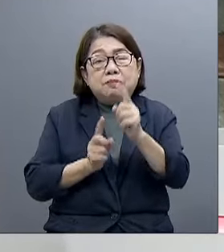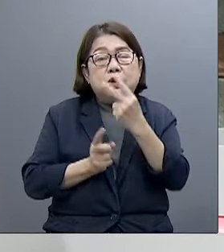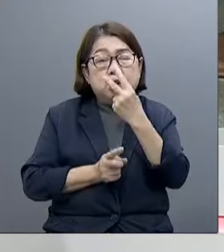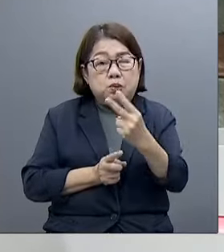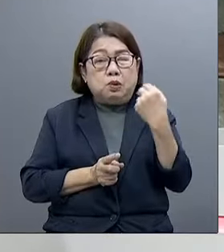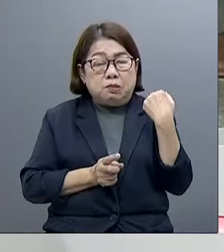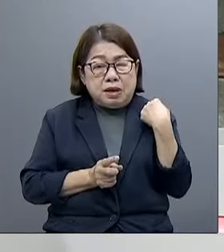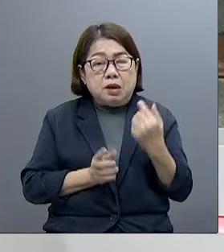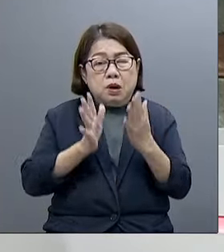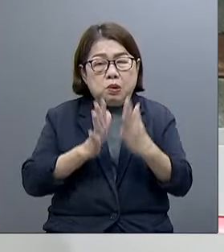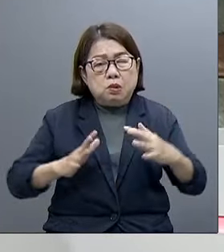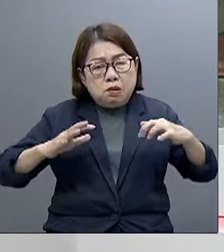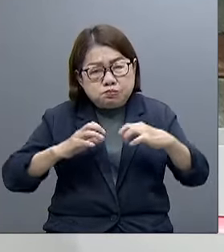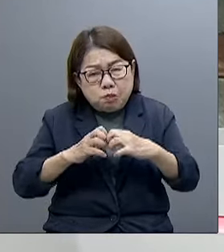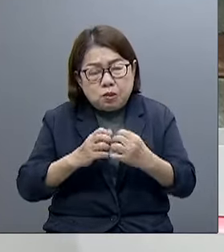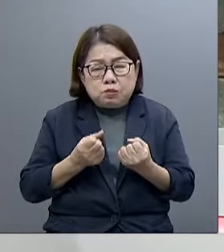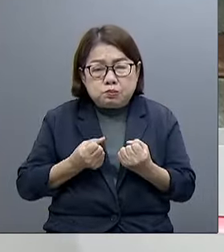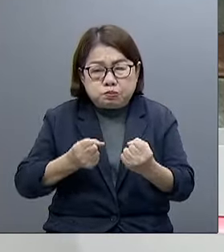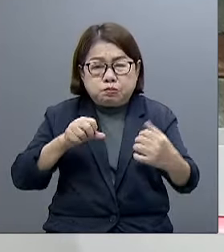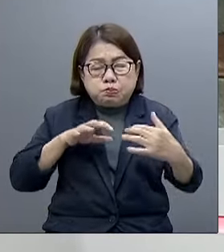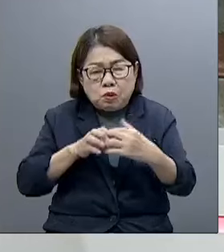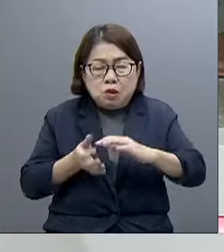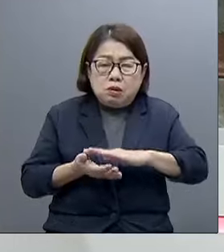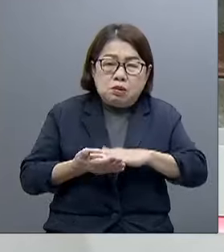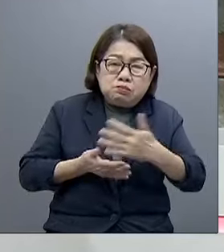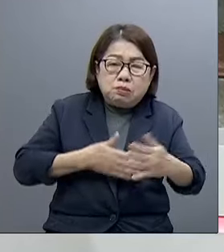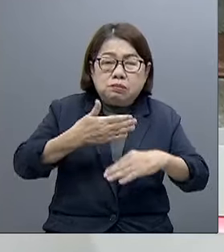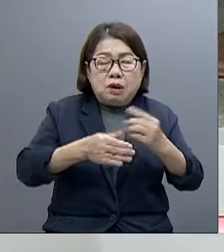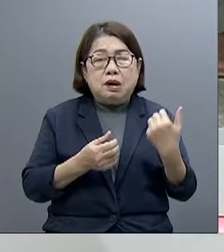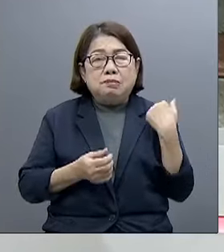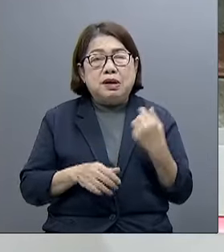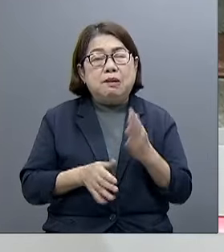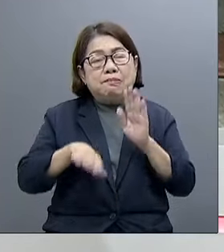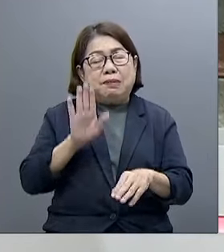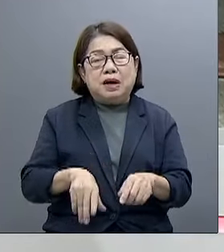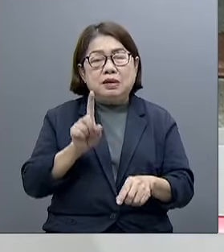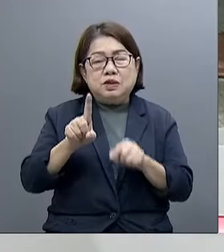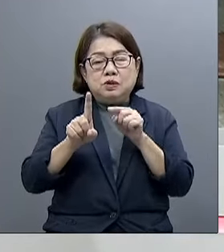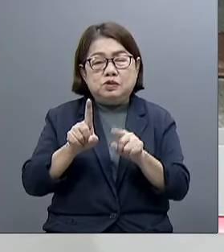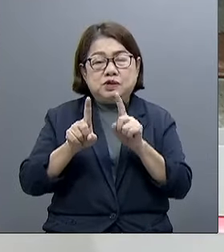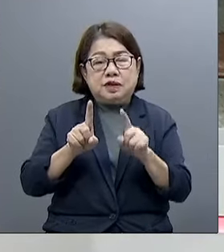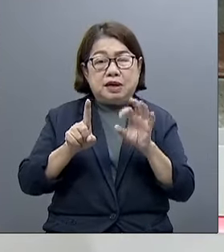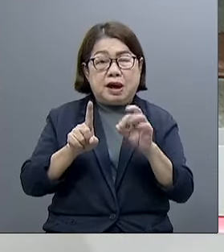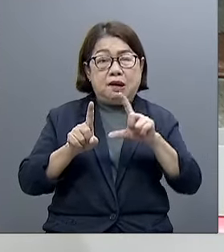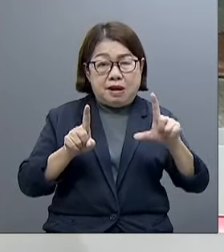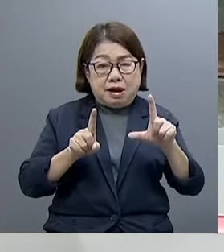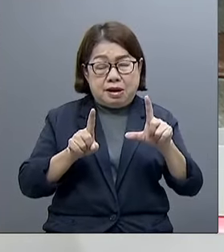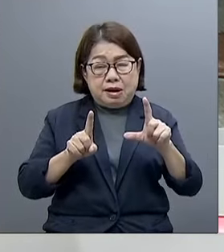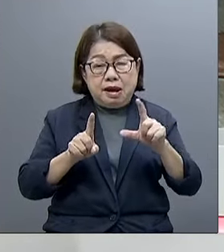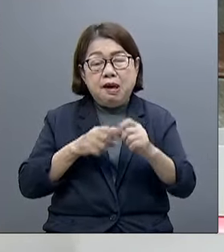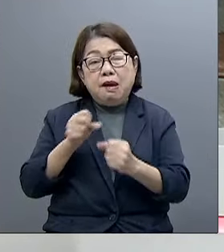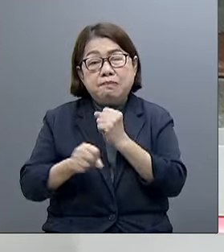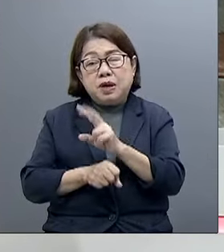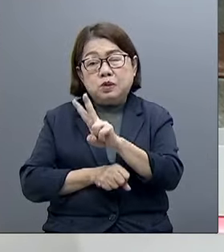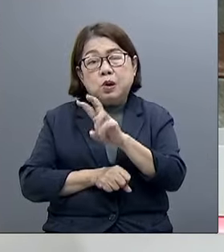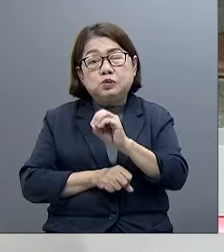ชีวิตจากอุบัติเหตุบนท้องถนนในปี2021อยู่ที่ 1.19 ล้านคนค่ะลดลงจากปี2010เล็กน้อย